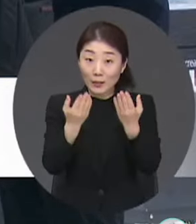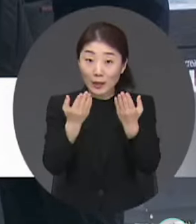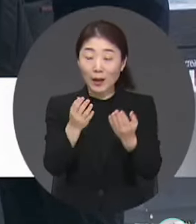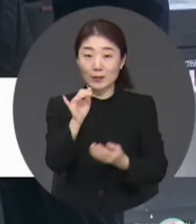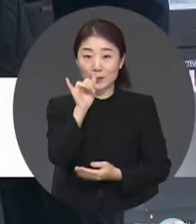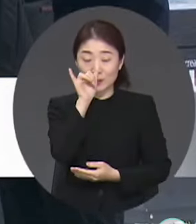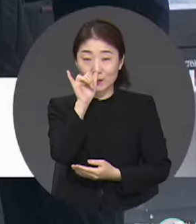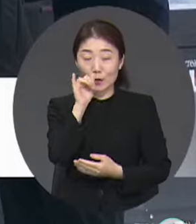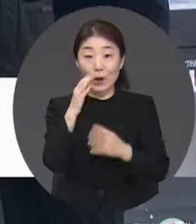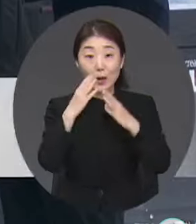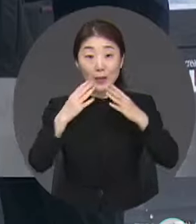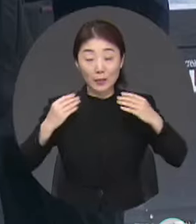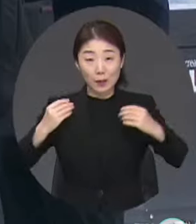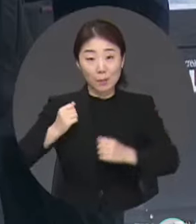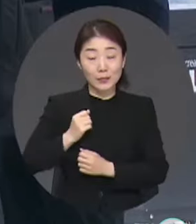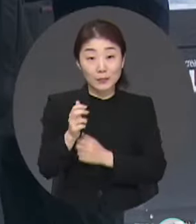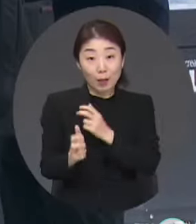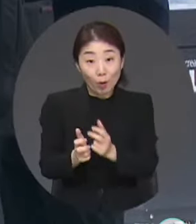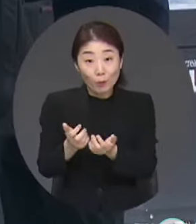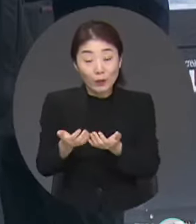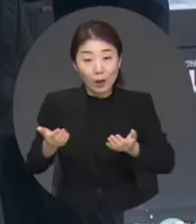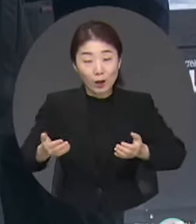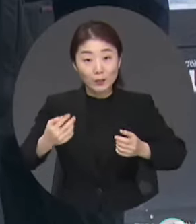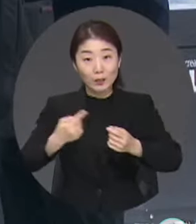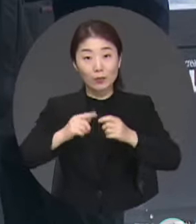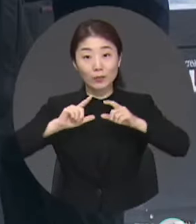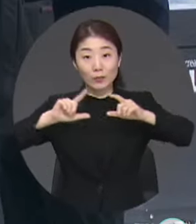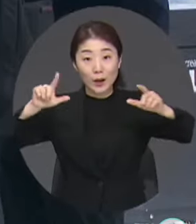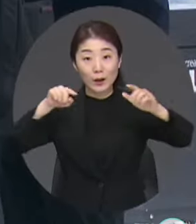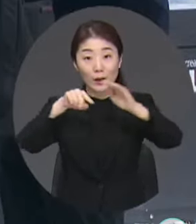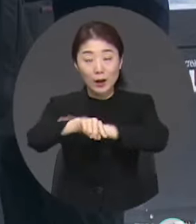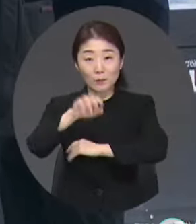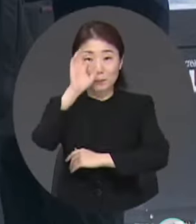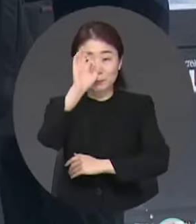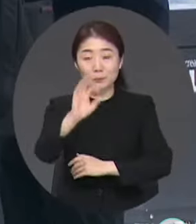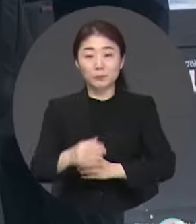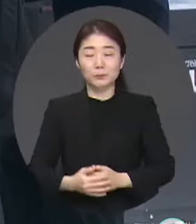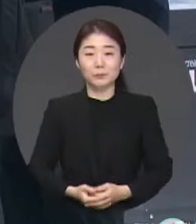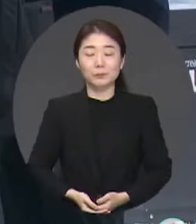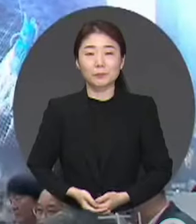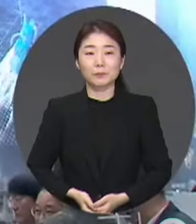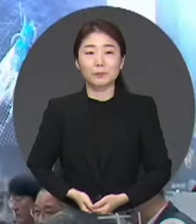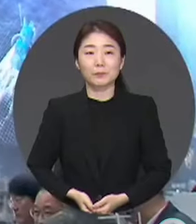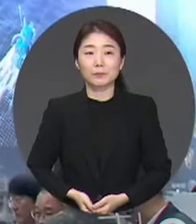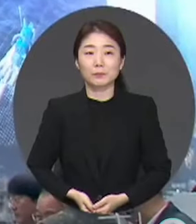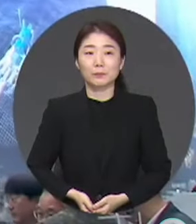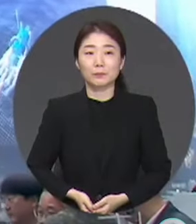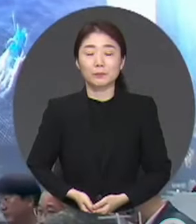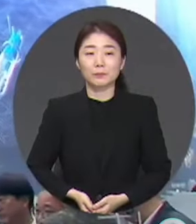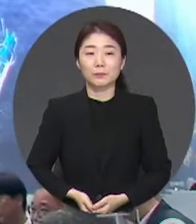열리는데요. 이순신 방위산업전 첫날 현장에 이재경 기자가 다녀왔습니다.